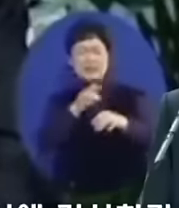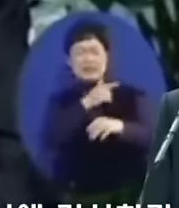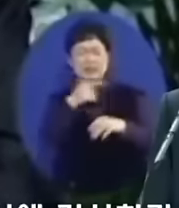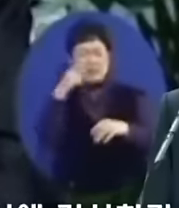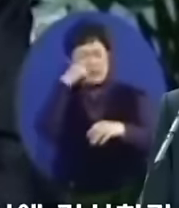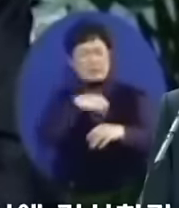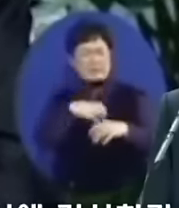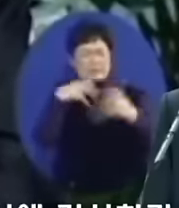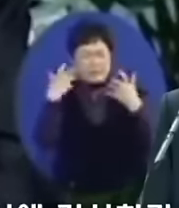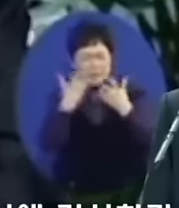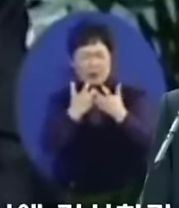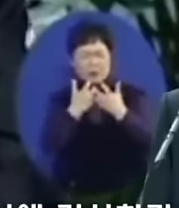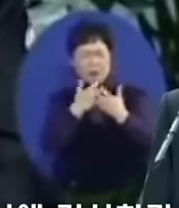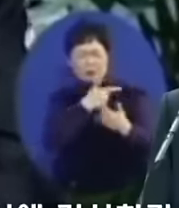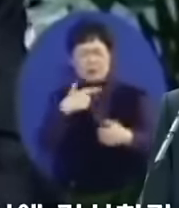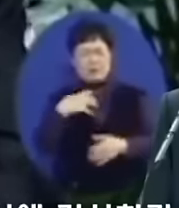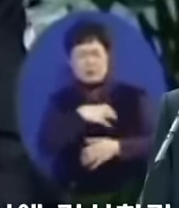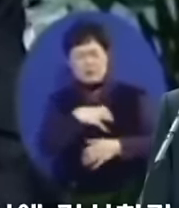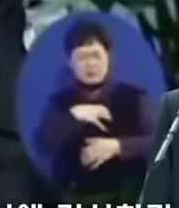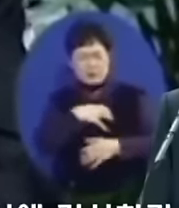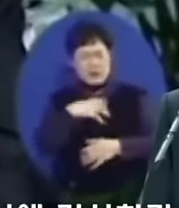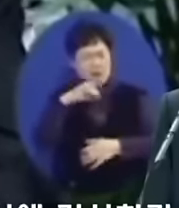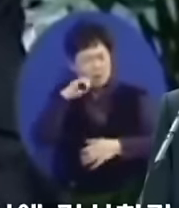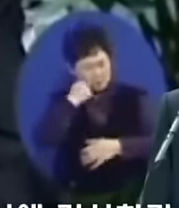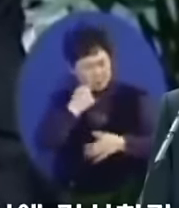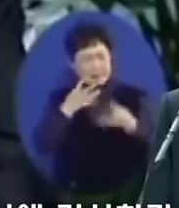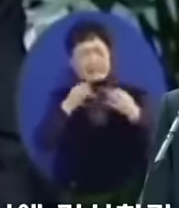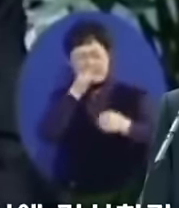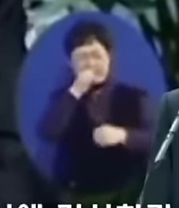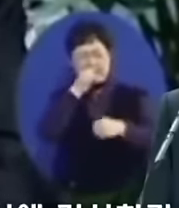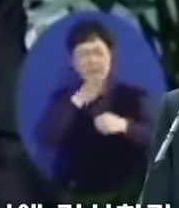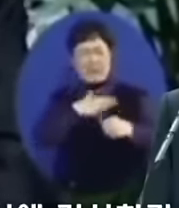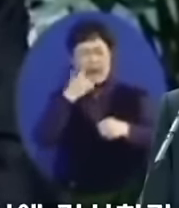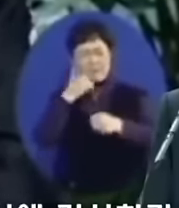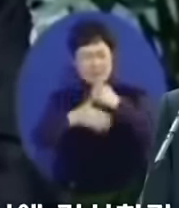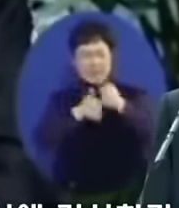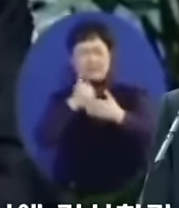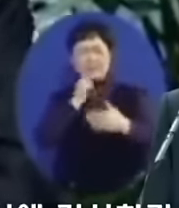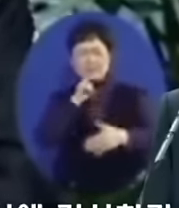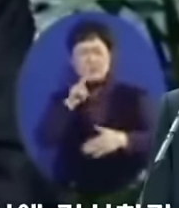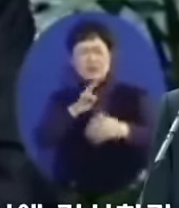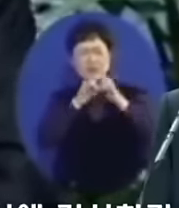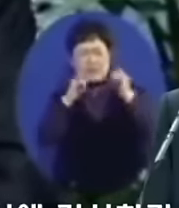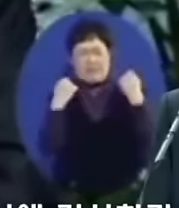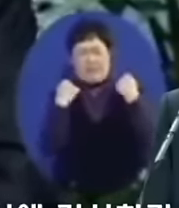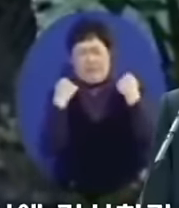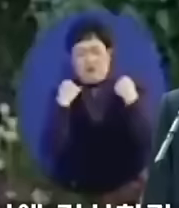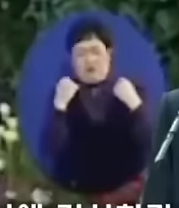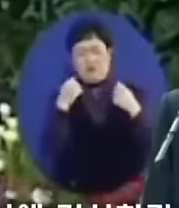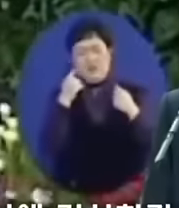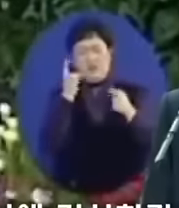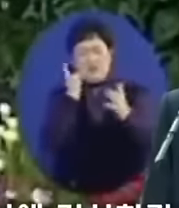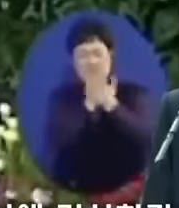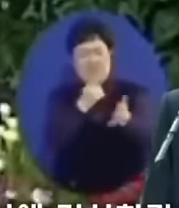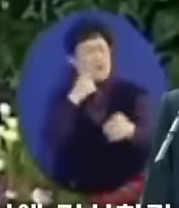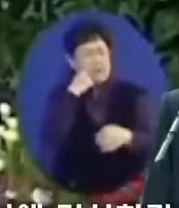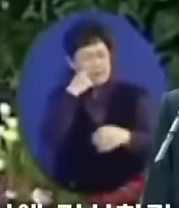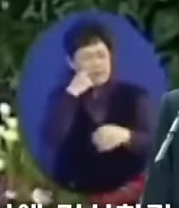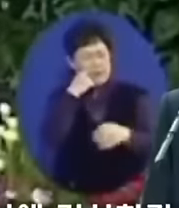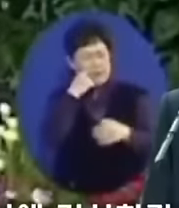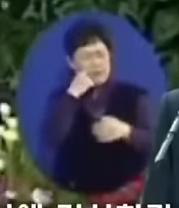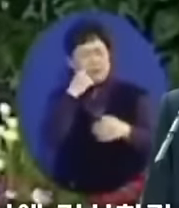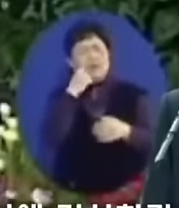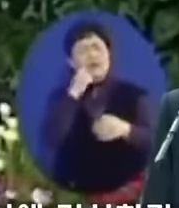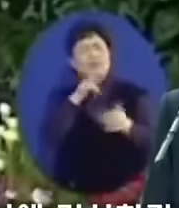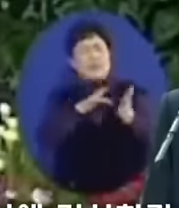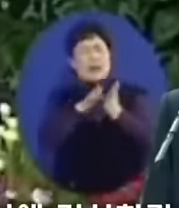슬픔이 많고 너무나 괴로움과 고통이 많습니다. 내 아버지 하나님이 쓰여 우리가 인간의 힘으로 이것을 이길 수가 없습니다. 약을 내